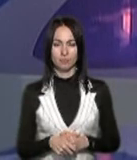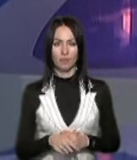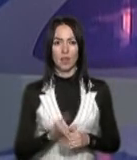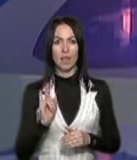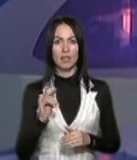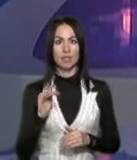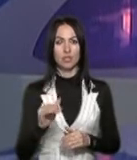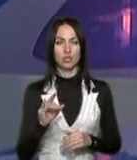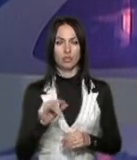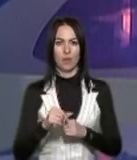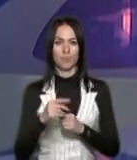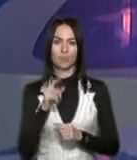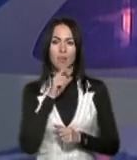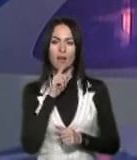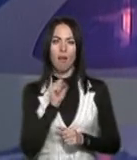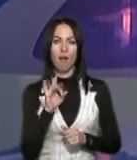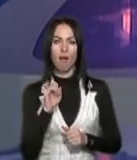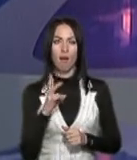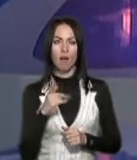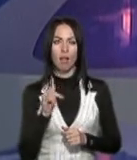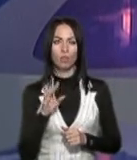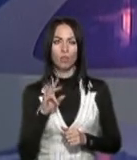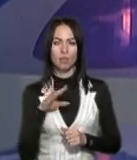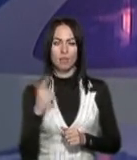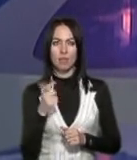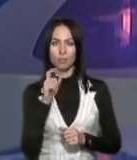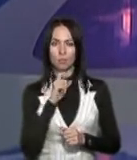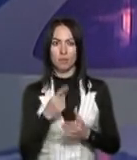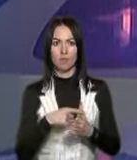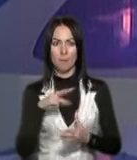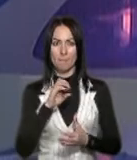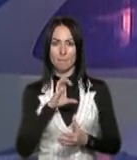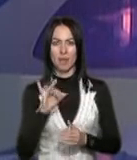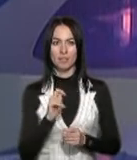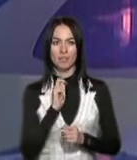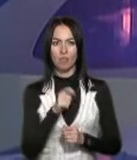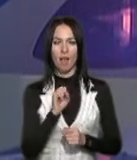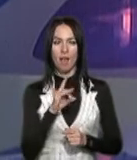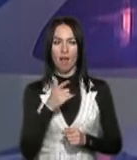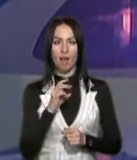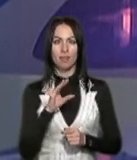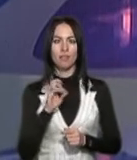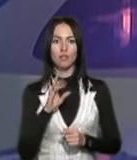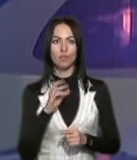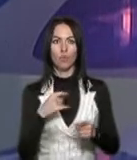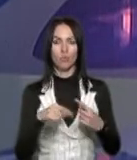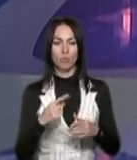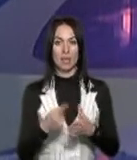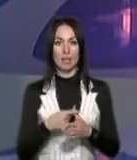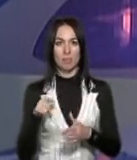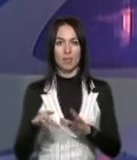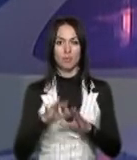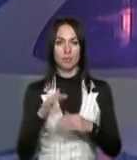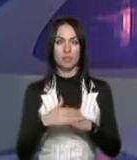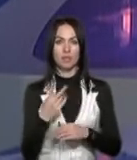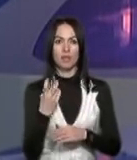Дитинча орангутанга з харківського екопарку назвали Месі на честь аргентинського футболіста. Ім'я тримісячній мавпі обирали серед